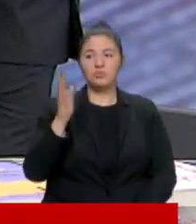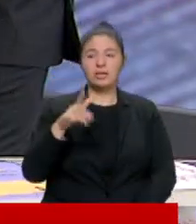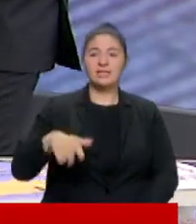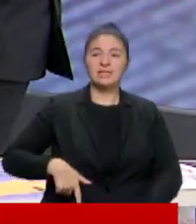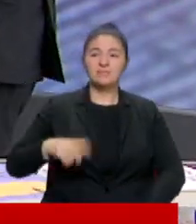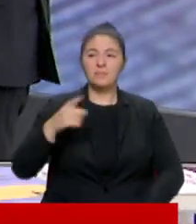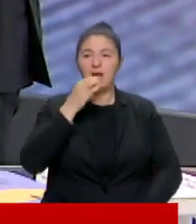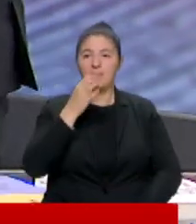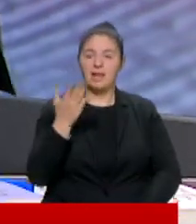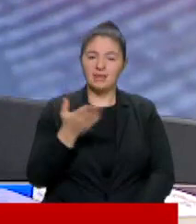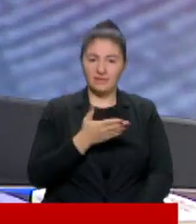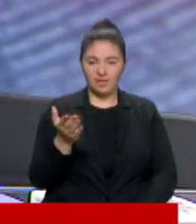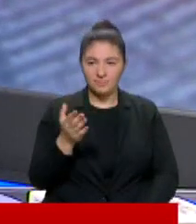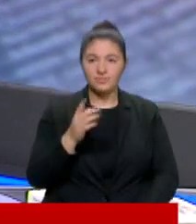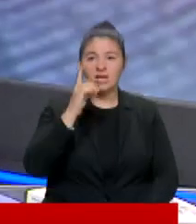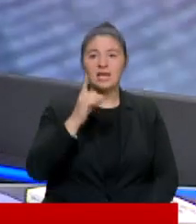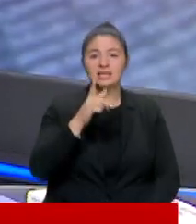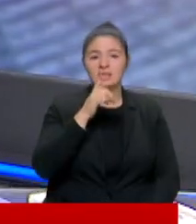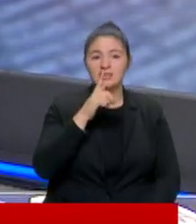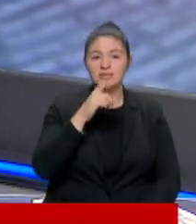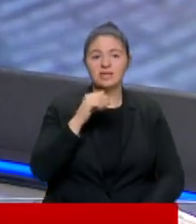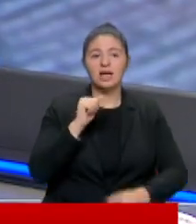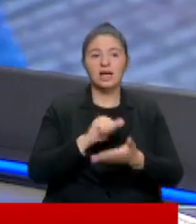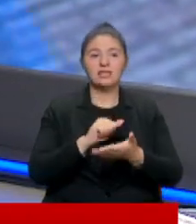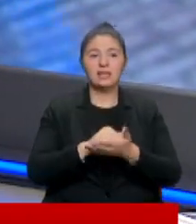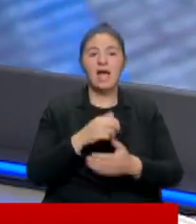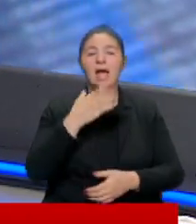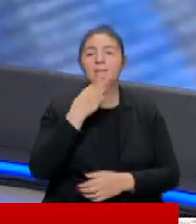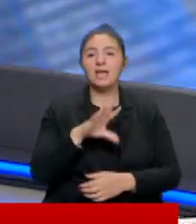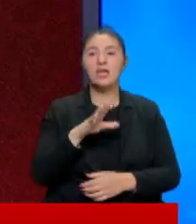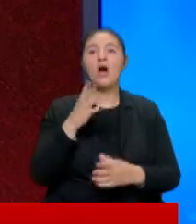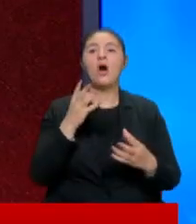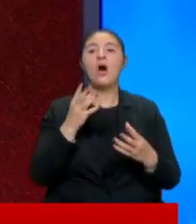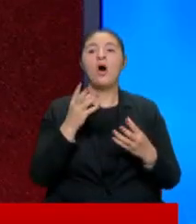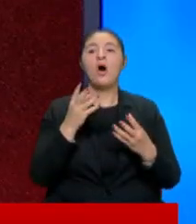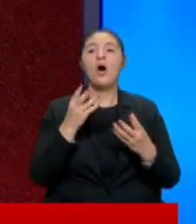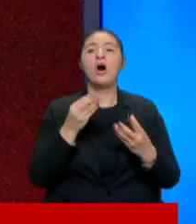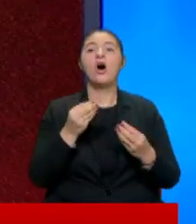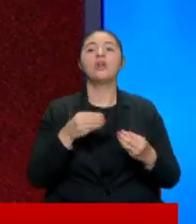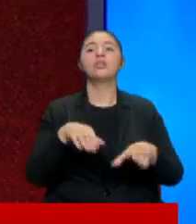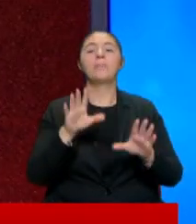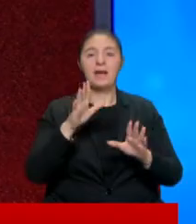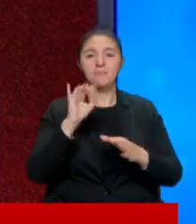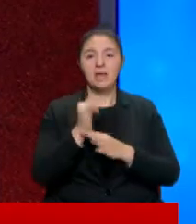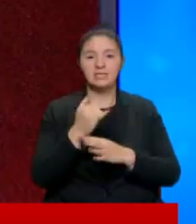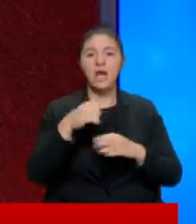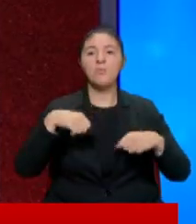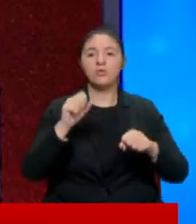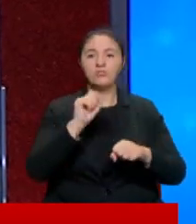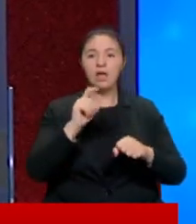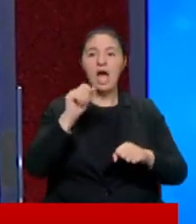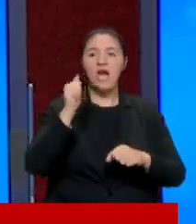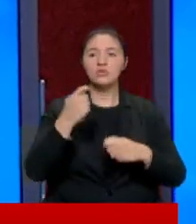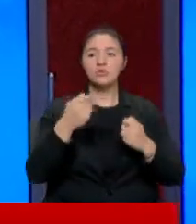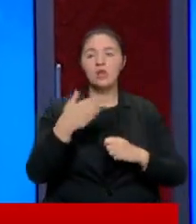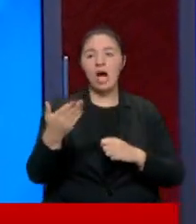İzmir'den bir haberle ilerleyelim ilk ses gazetesi emekli olunamayan meslek moto kuryelik her iş günü